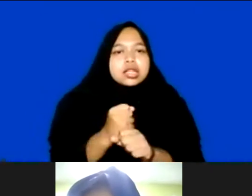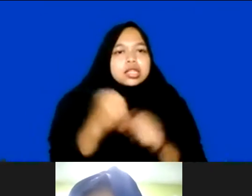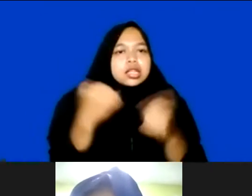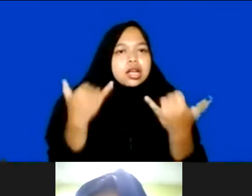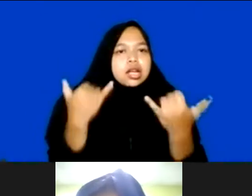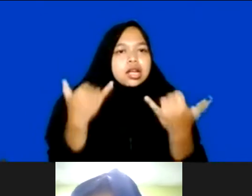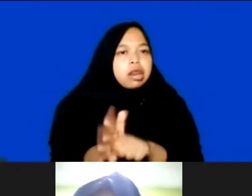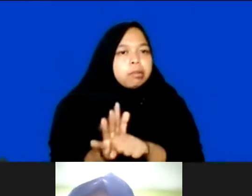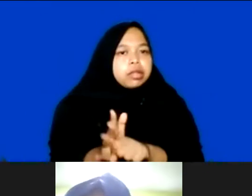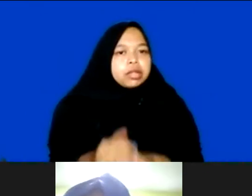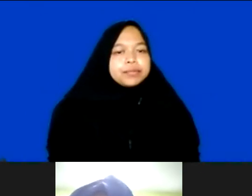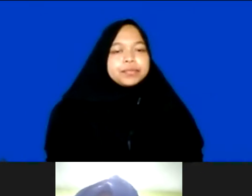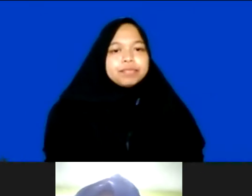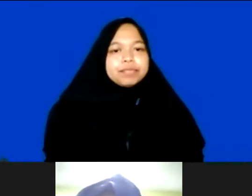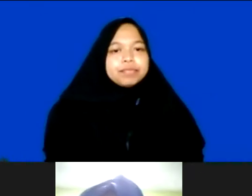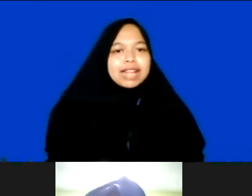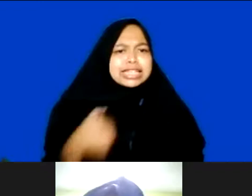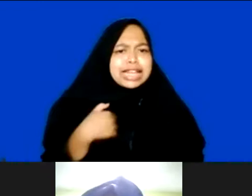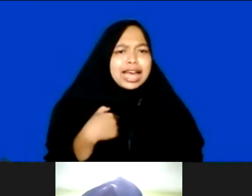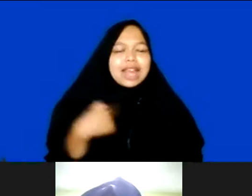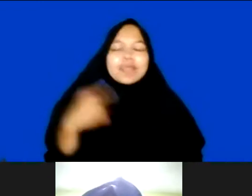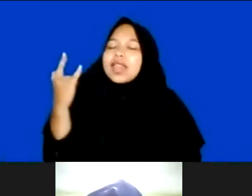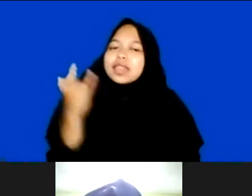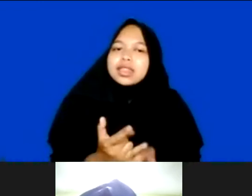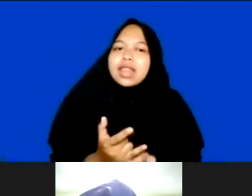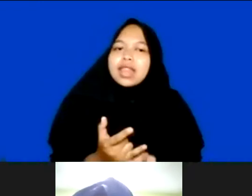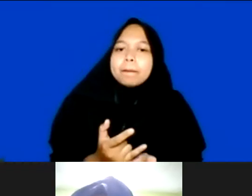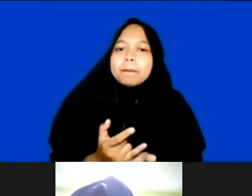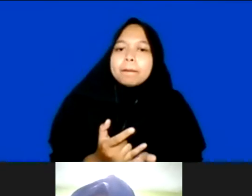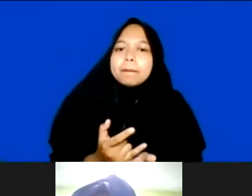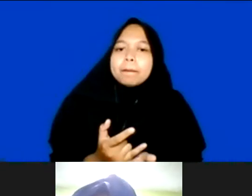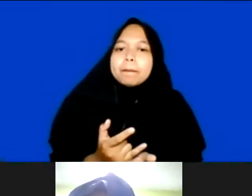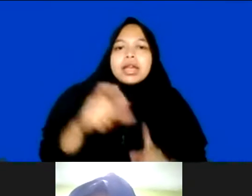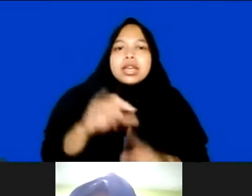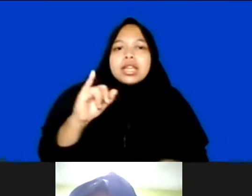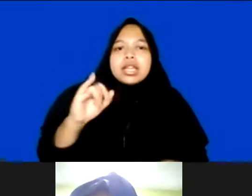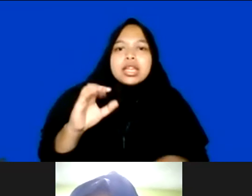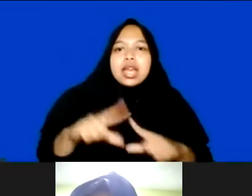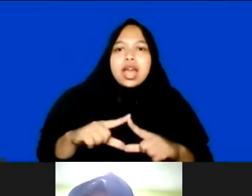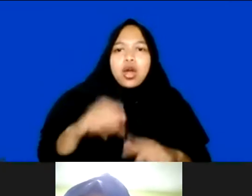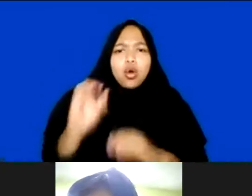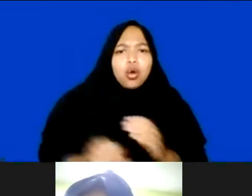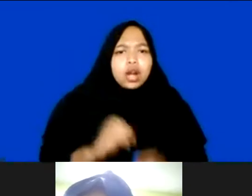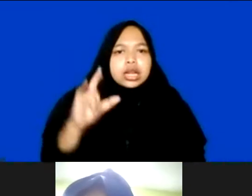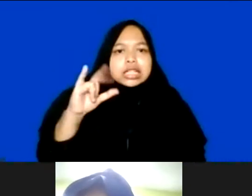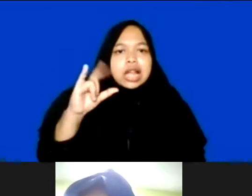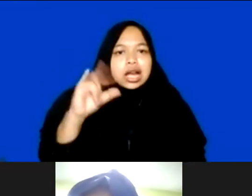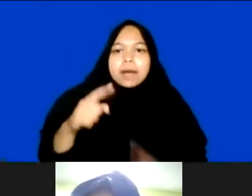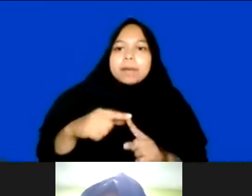Ya, sebenarnya saya tetap bertahan di media online lah tempatnya kan. Maksudnya di Instagram, di